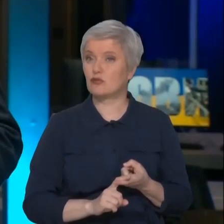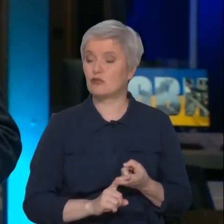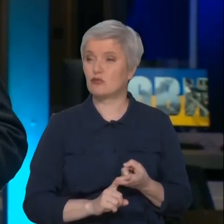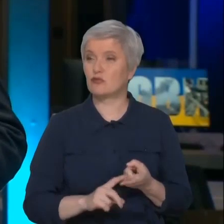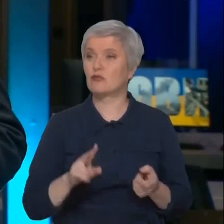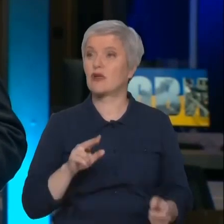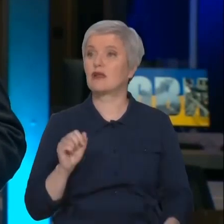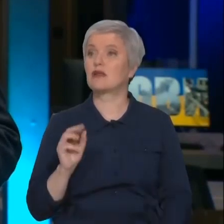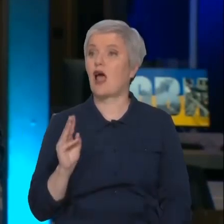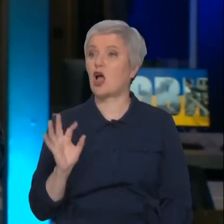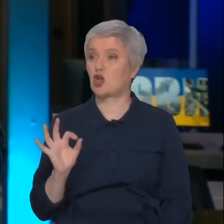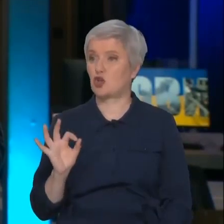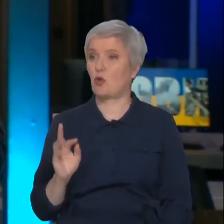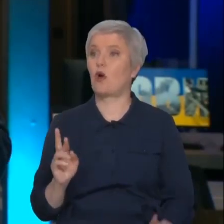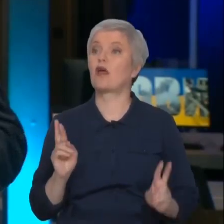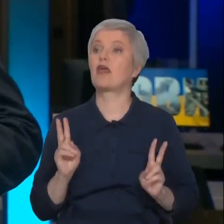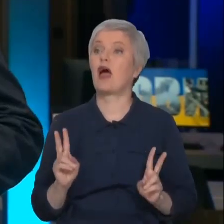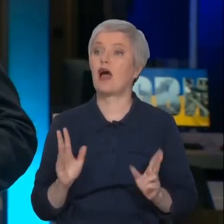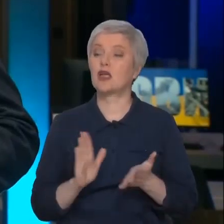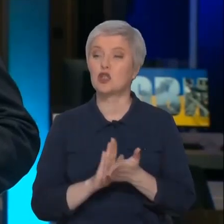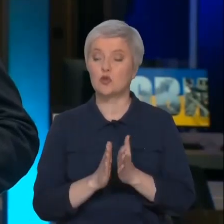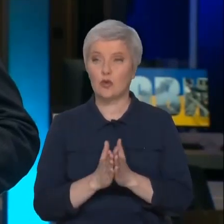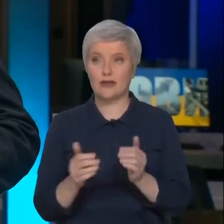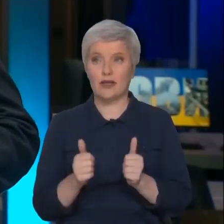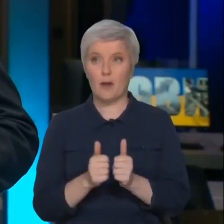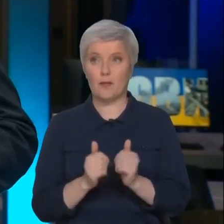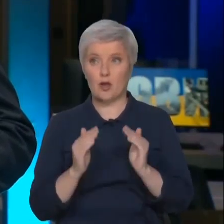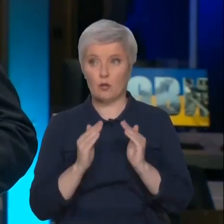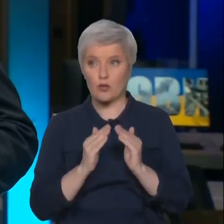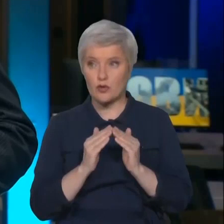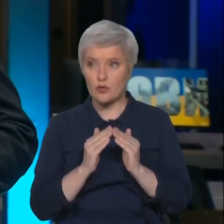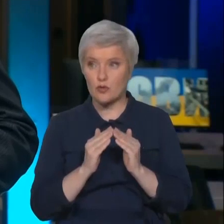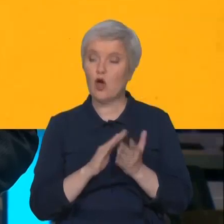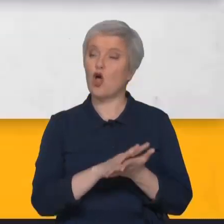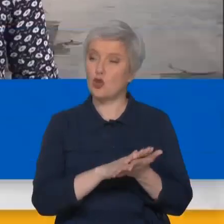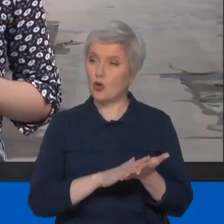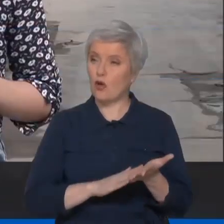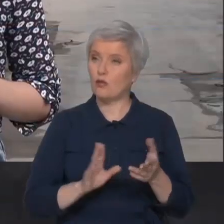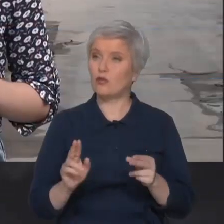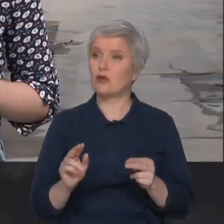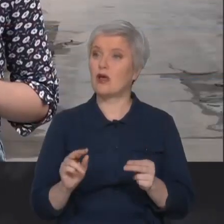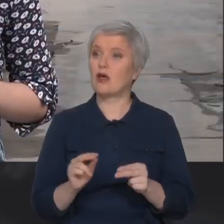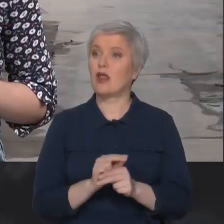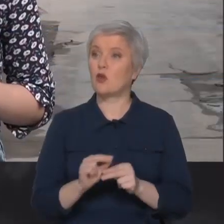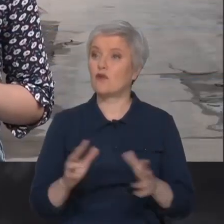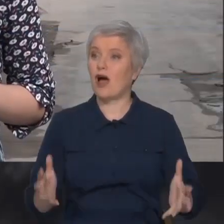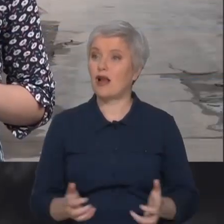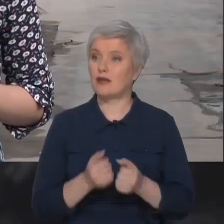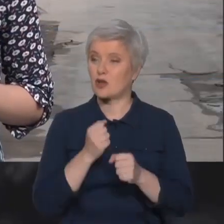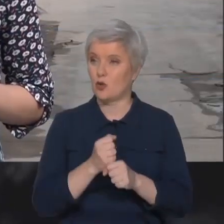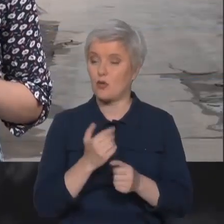Дашо, яка ситуація біля будинку? Чи довго ще триватимуть рятувальні роботи? І чи є люди під завалами?